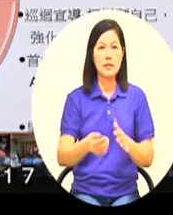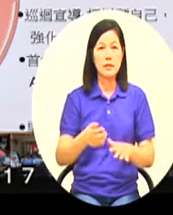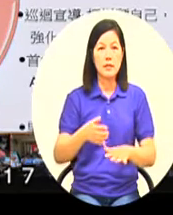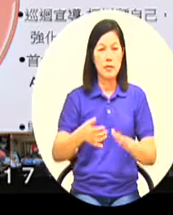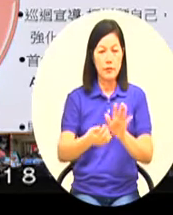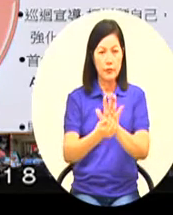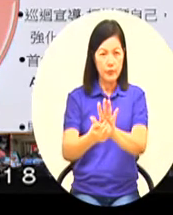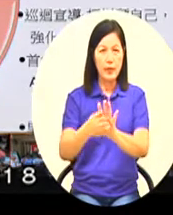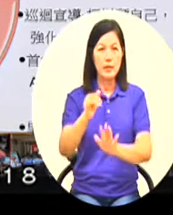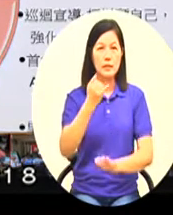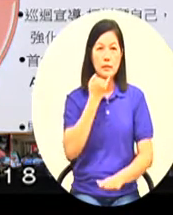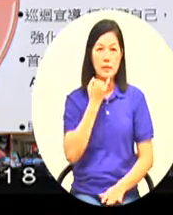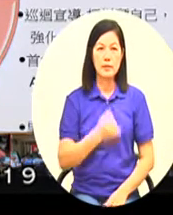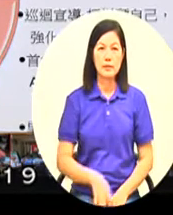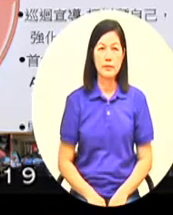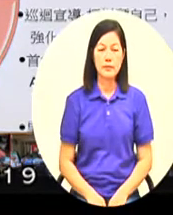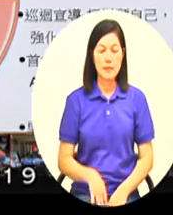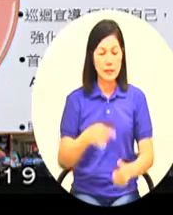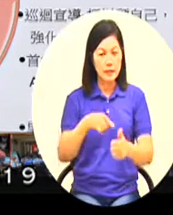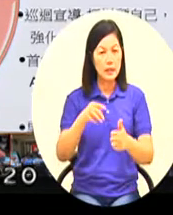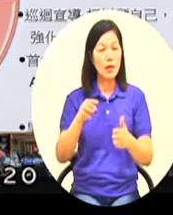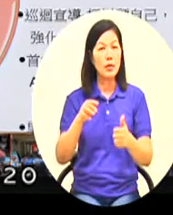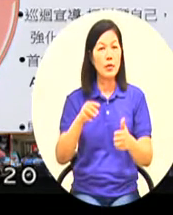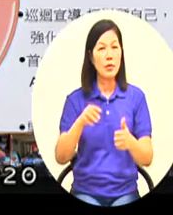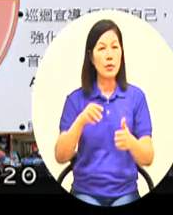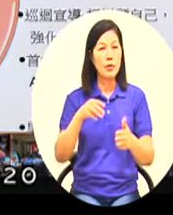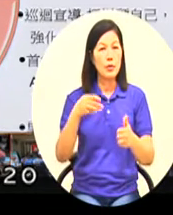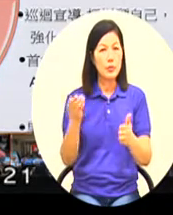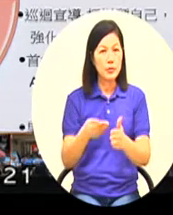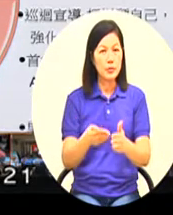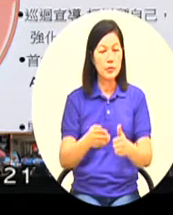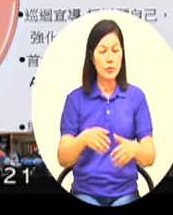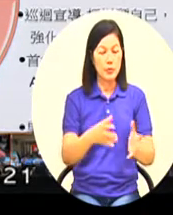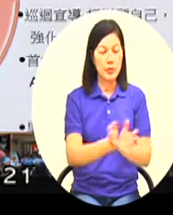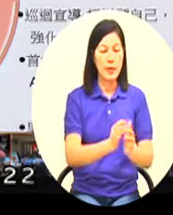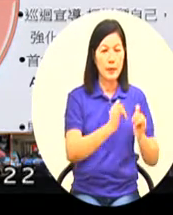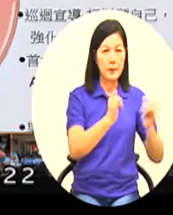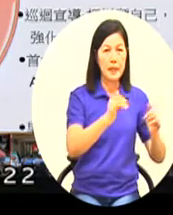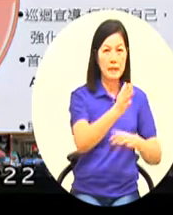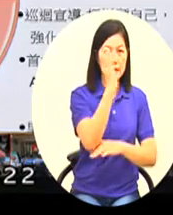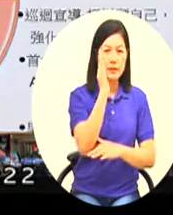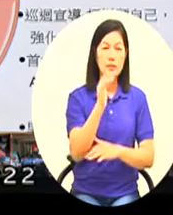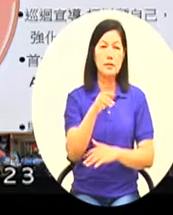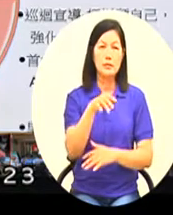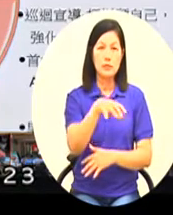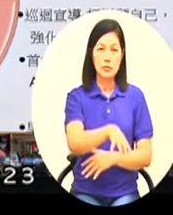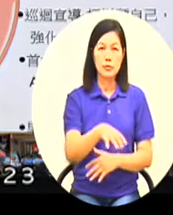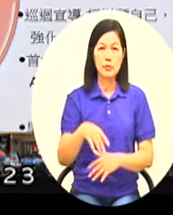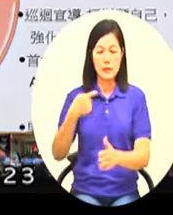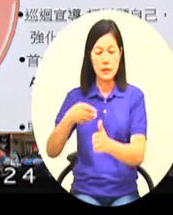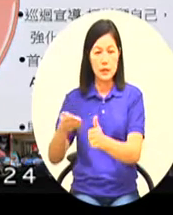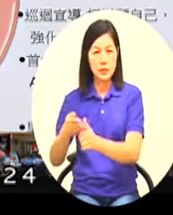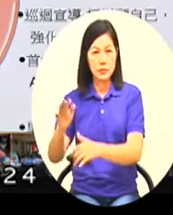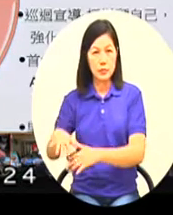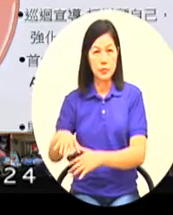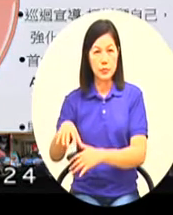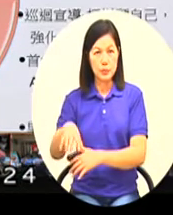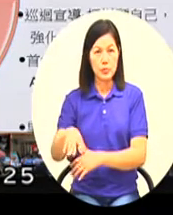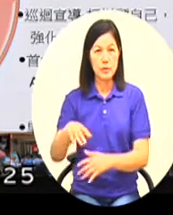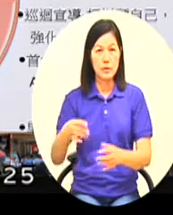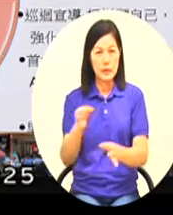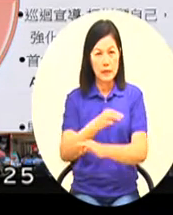那在全民教育部分，那包括我们的民政局、我们的教育局、我们的经发局、我们